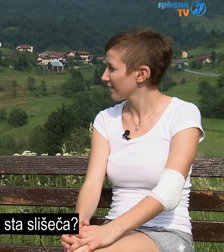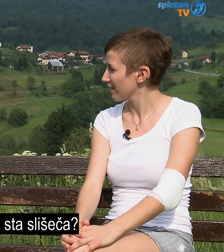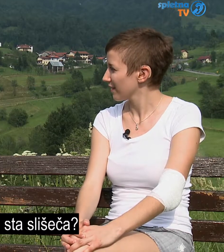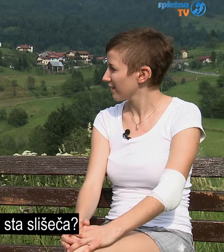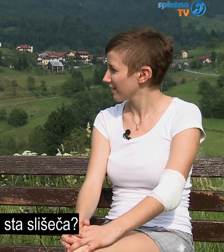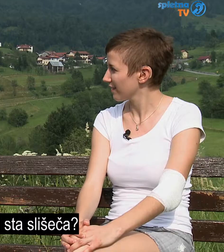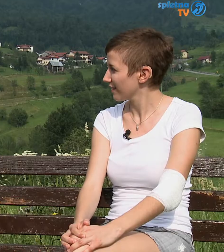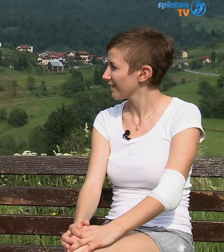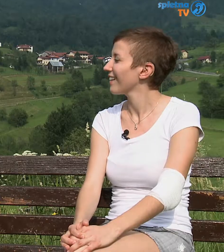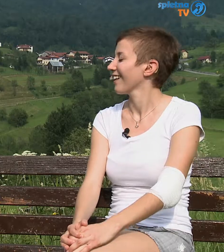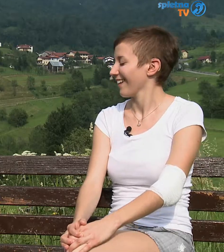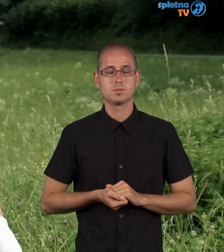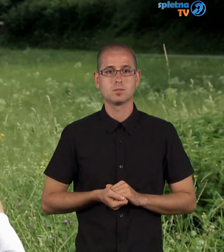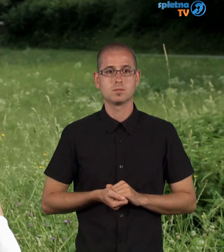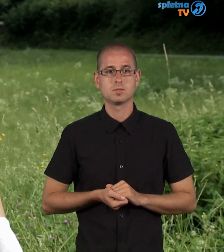staršem, kot slišeča.